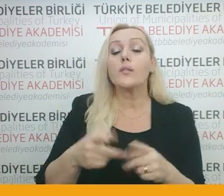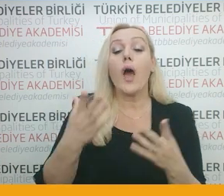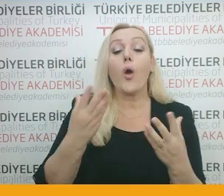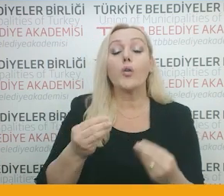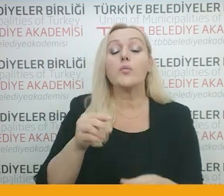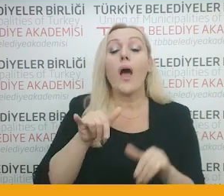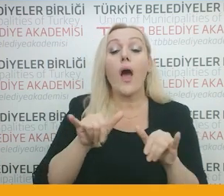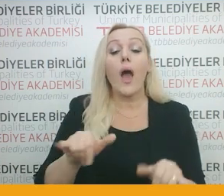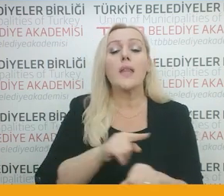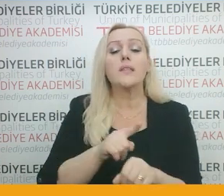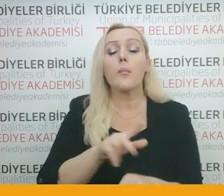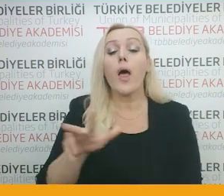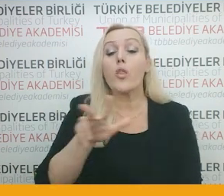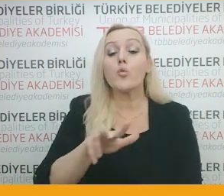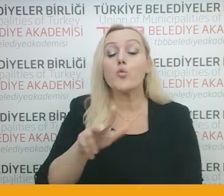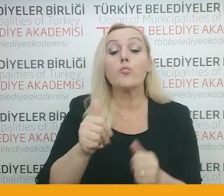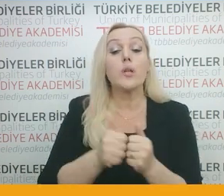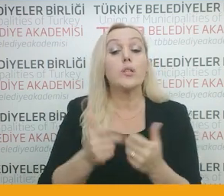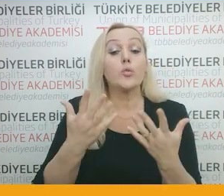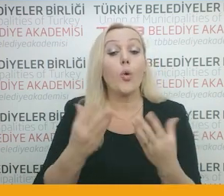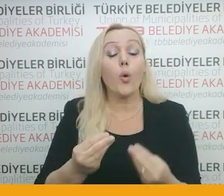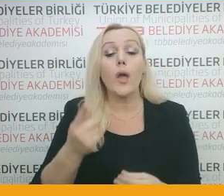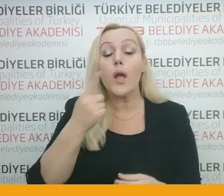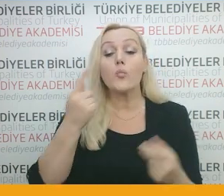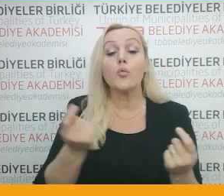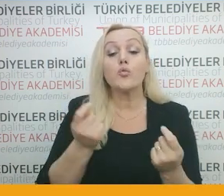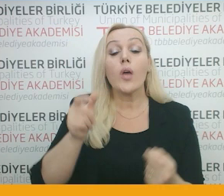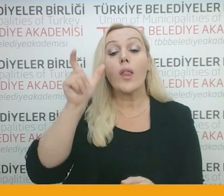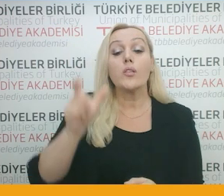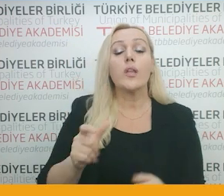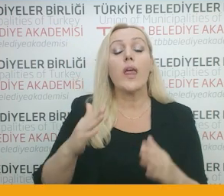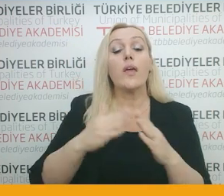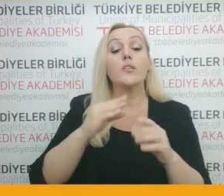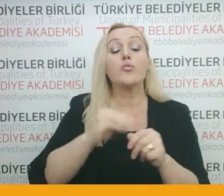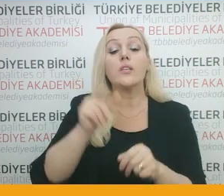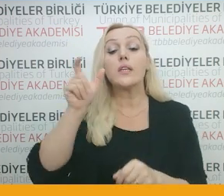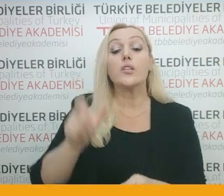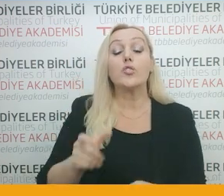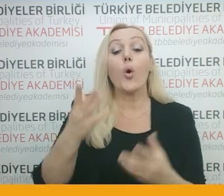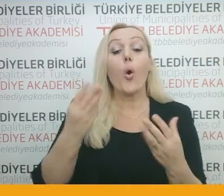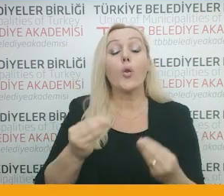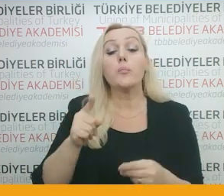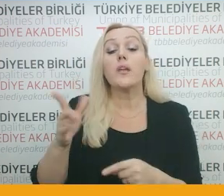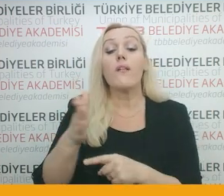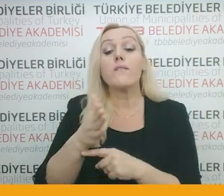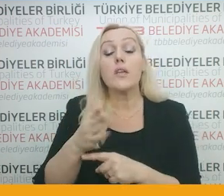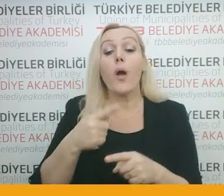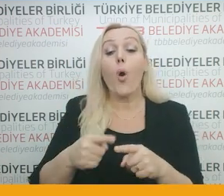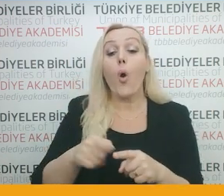da üzerimizde taşıyabiliriz. Hem kamu çalışanı olup hem hane halkı olup hem de bir firmanın ortağı